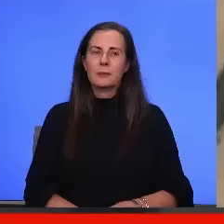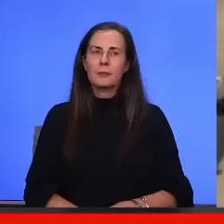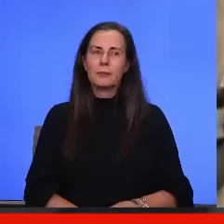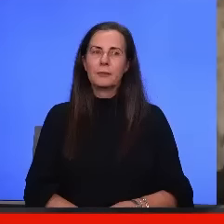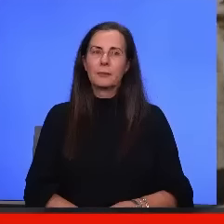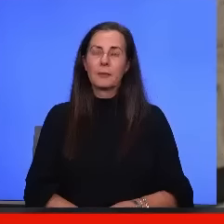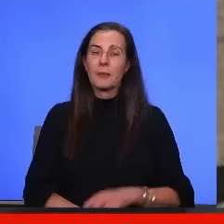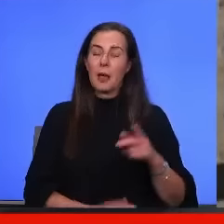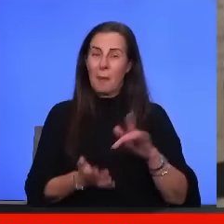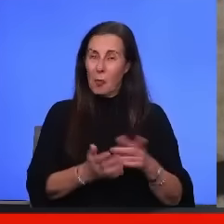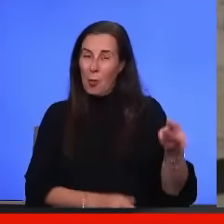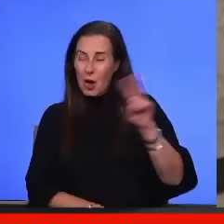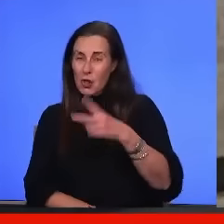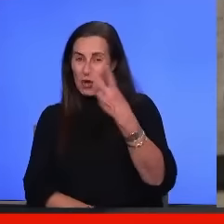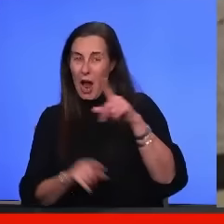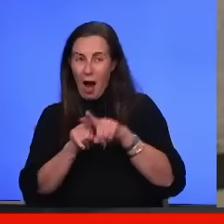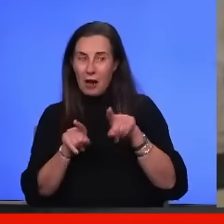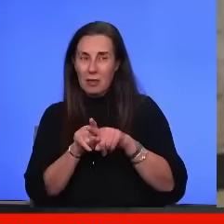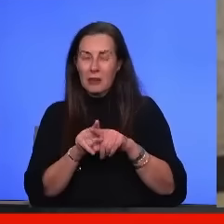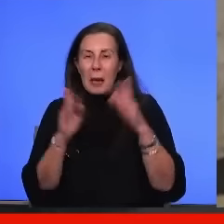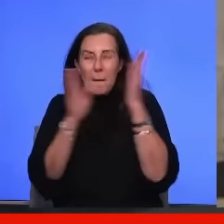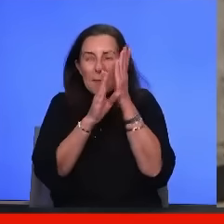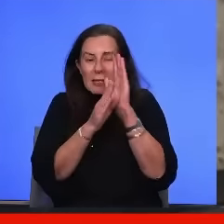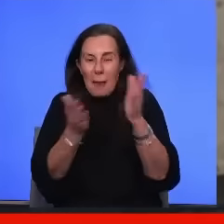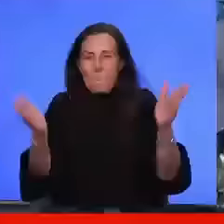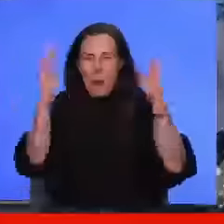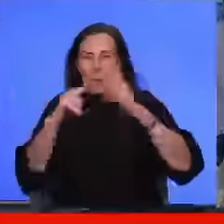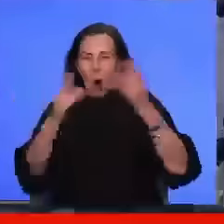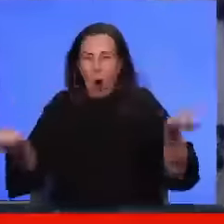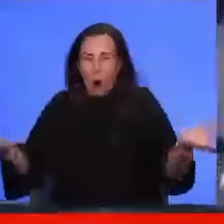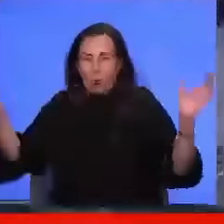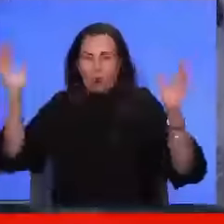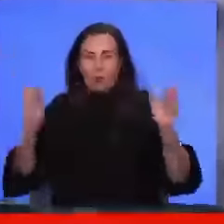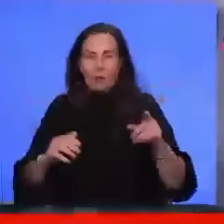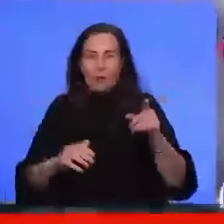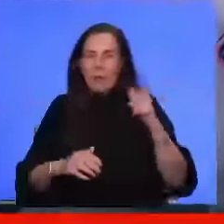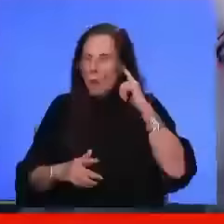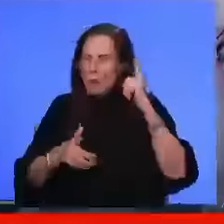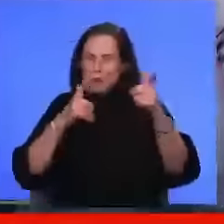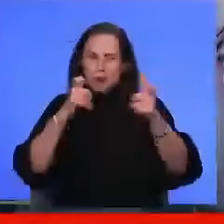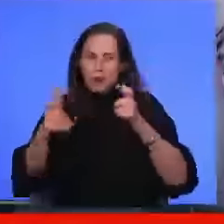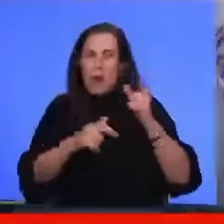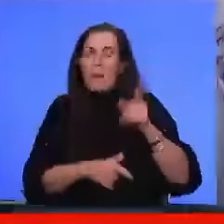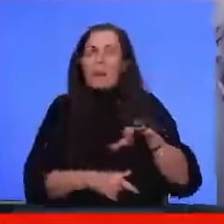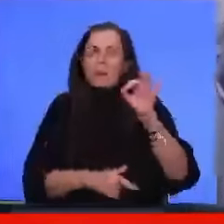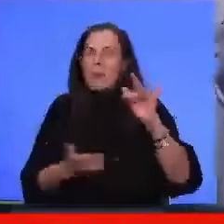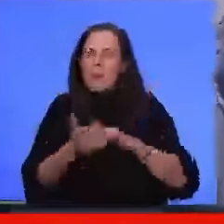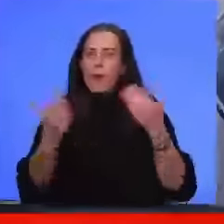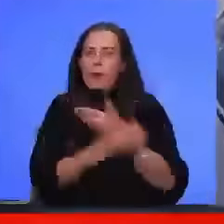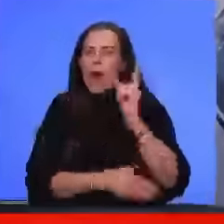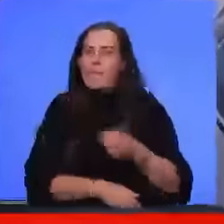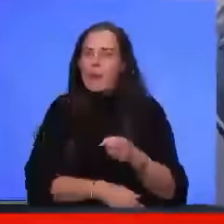בקצה השני, יוחאי וגיגי מסתתרים בין המחולות. ירי כבד מכריח אותם למצוא מחסה